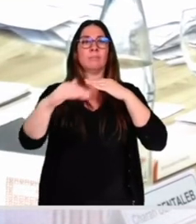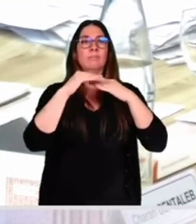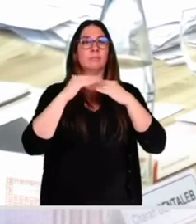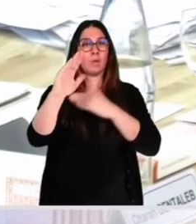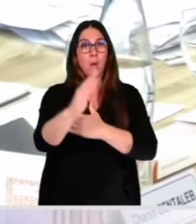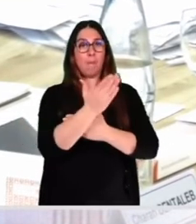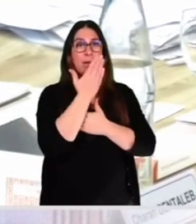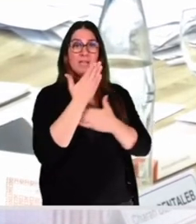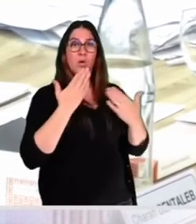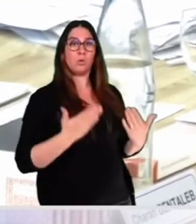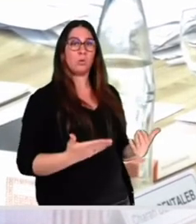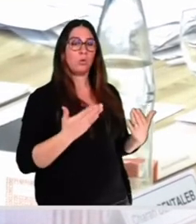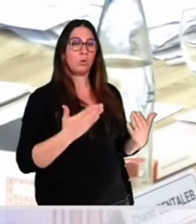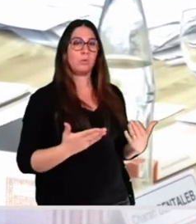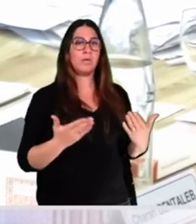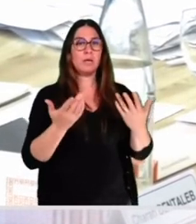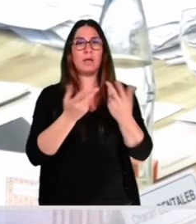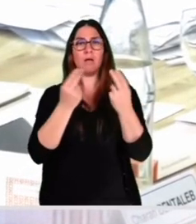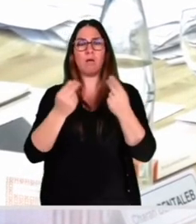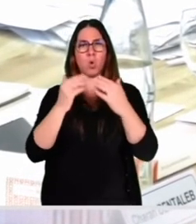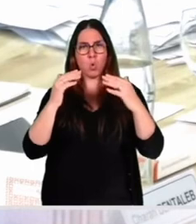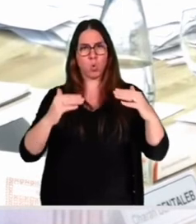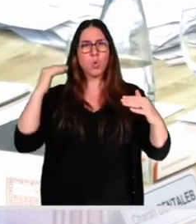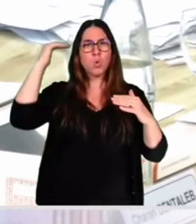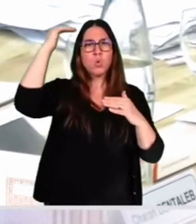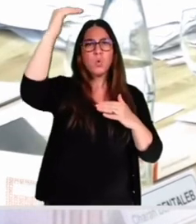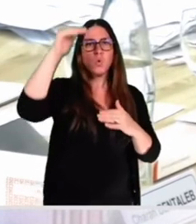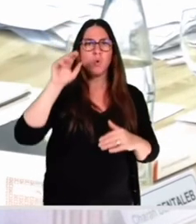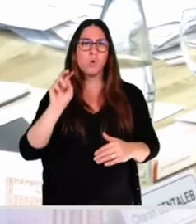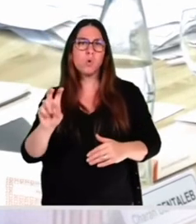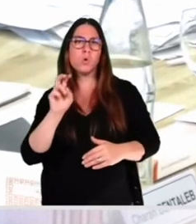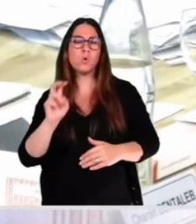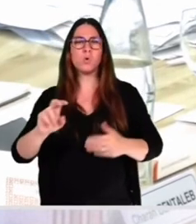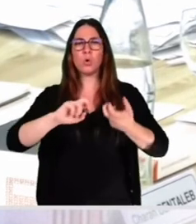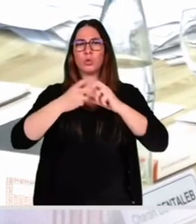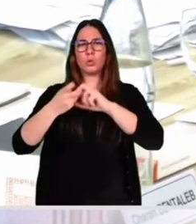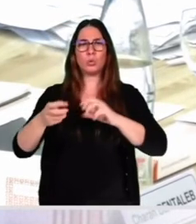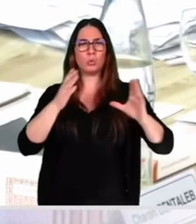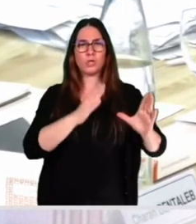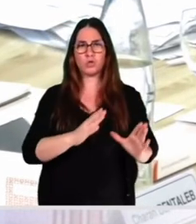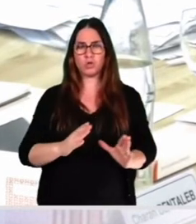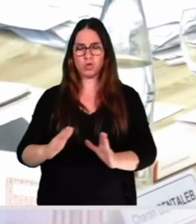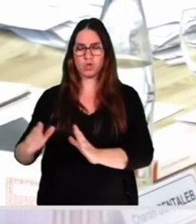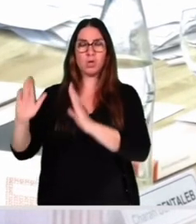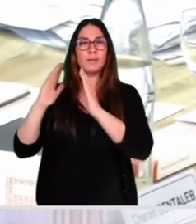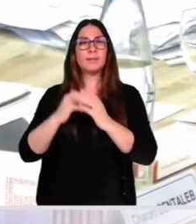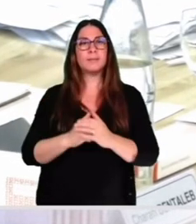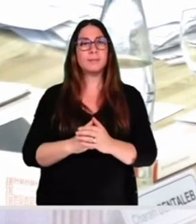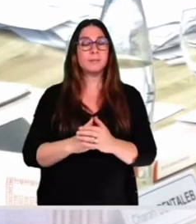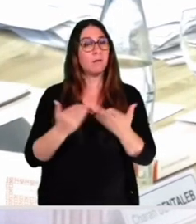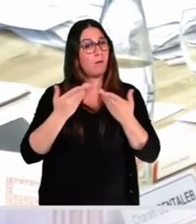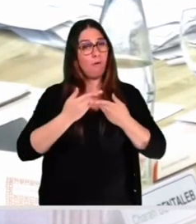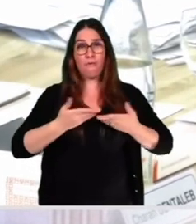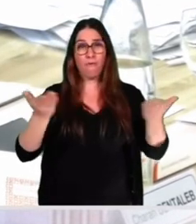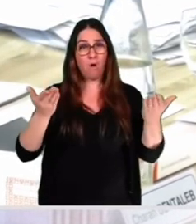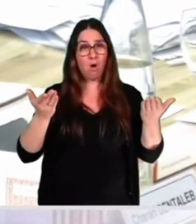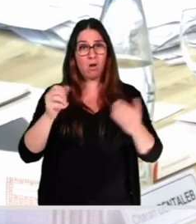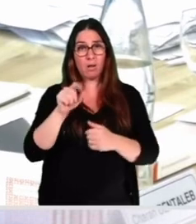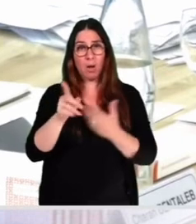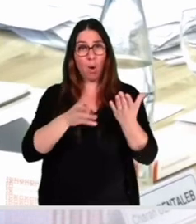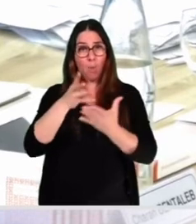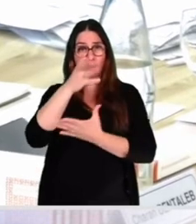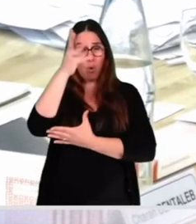nous est présenté est décrit comme ambitieux, écologique, structurant. Pourtant, je dois le dire avec franchise, ce projet,